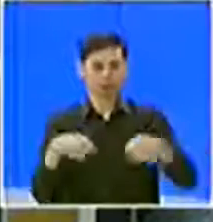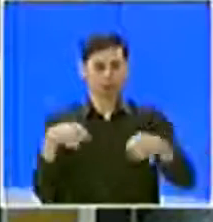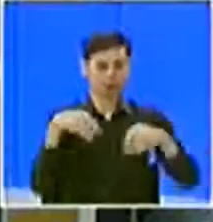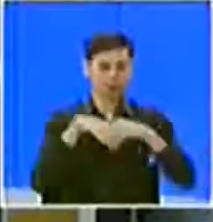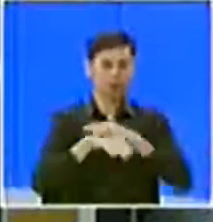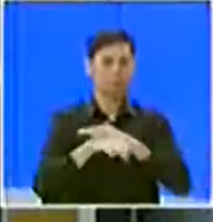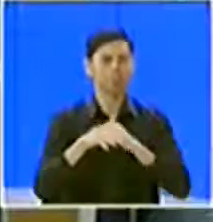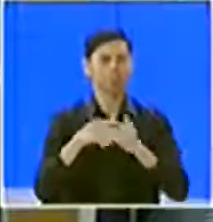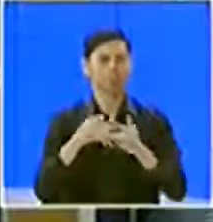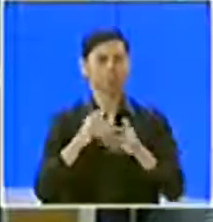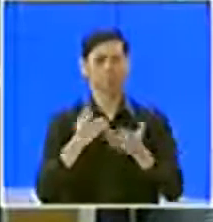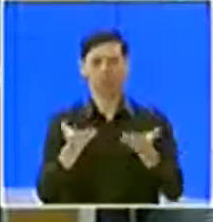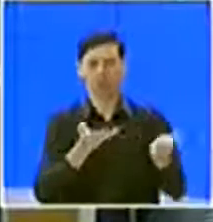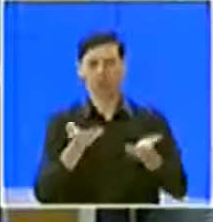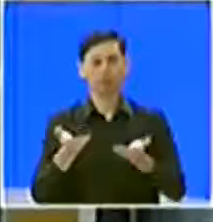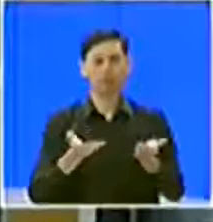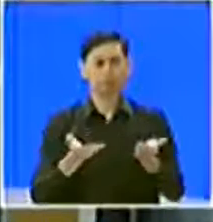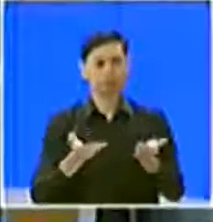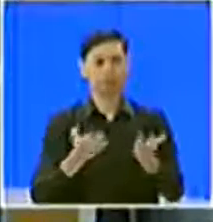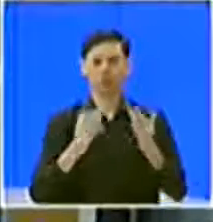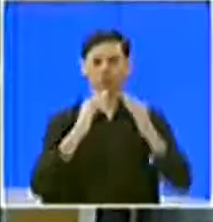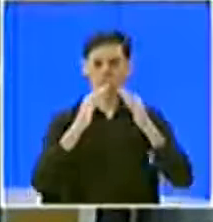ya fasilitas rumah sih.